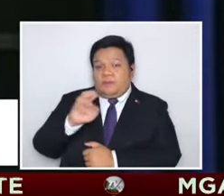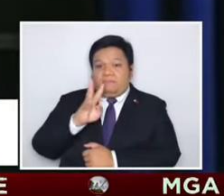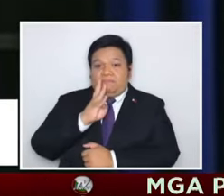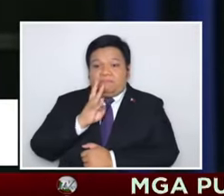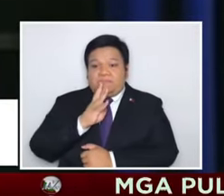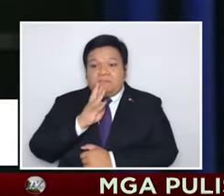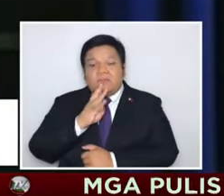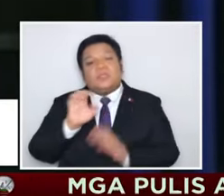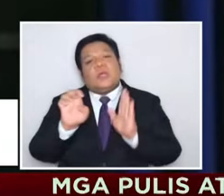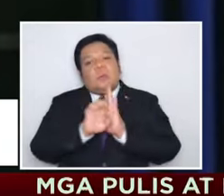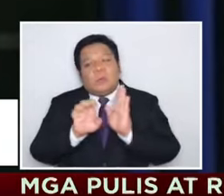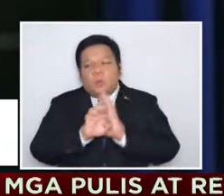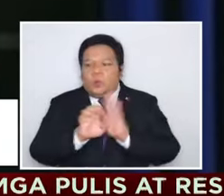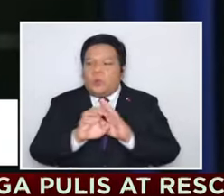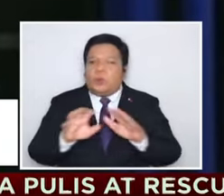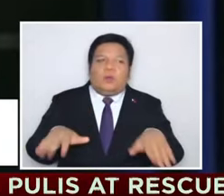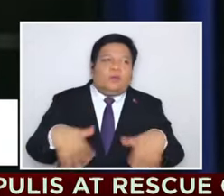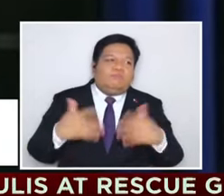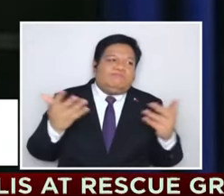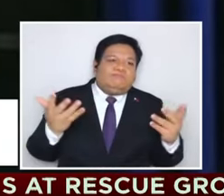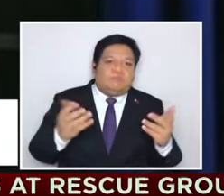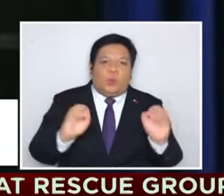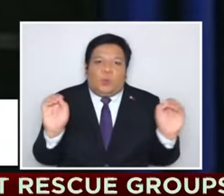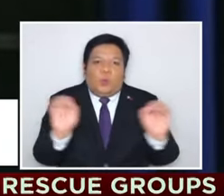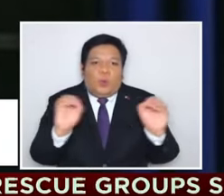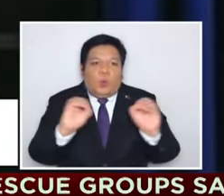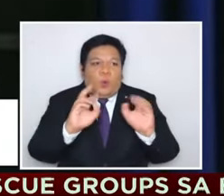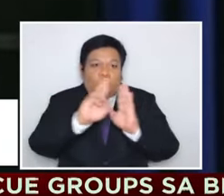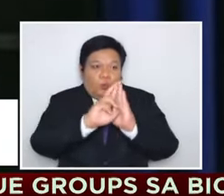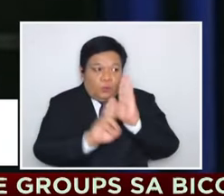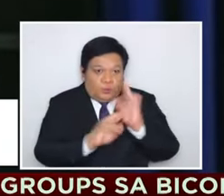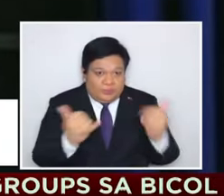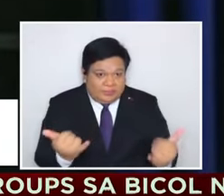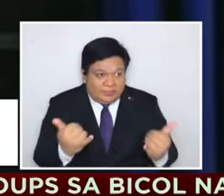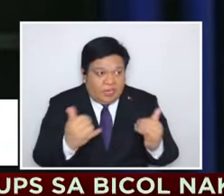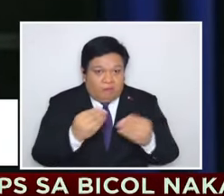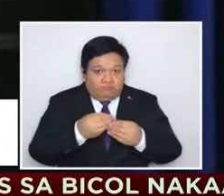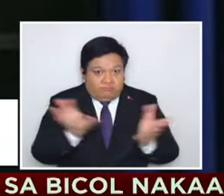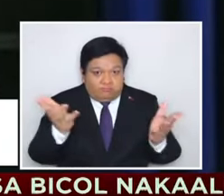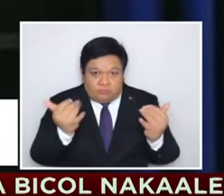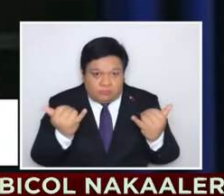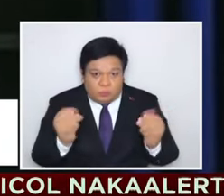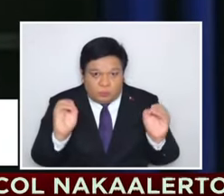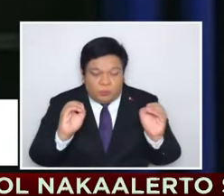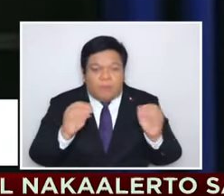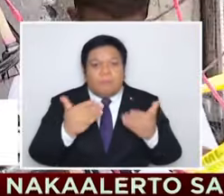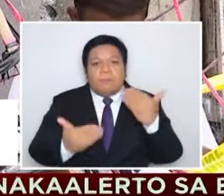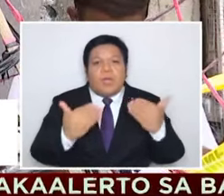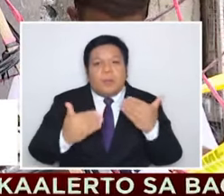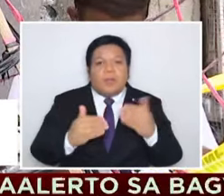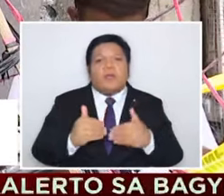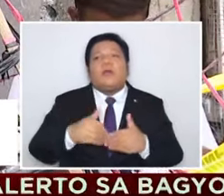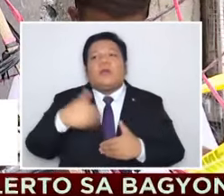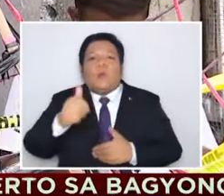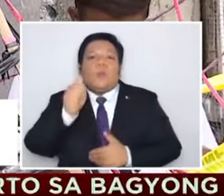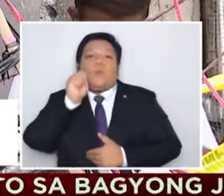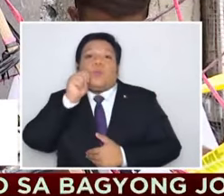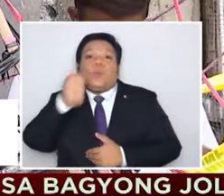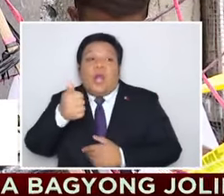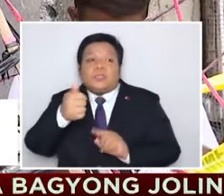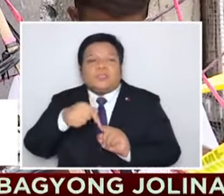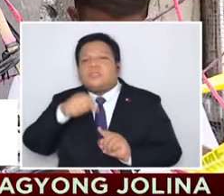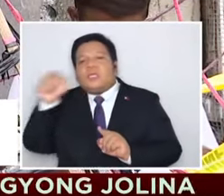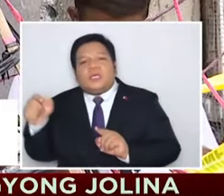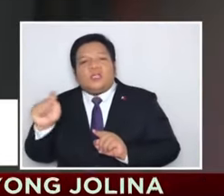lalabas yung mga guidelines na yan today, well, the effectivity will have to be day after tomorrow. Paglilinaw din